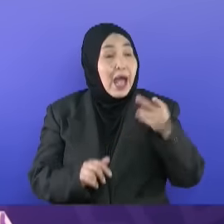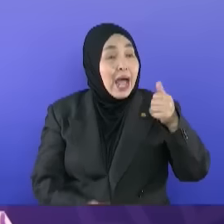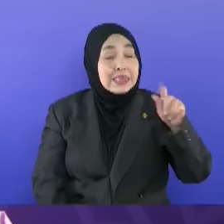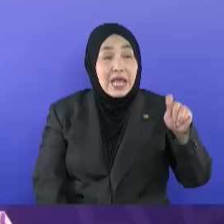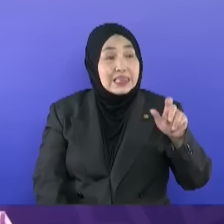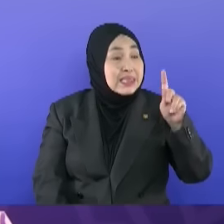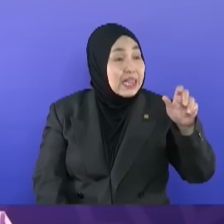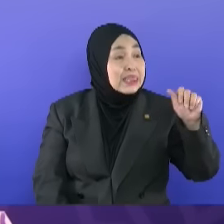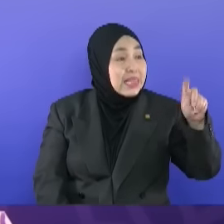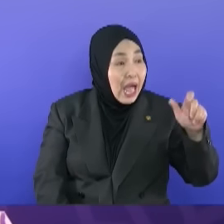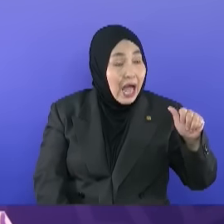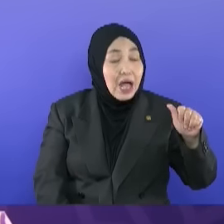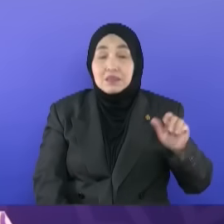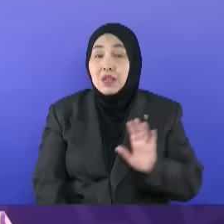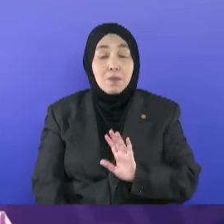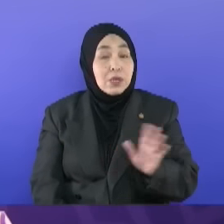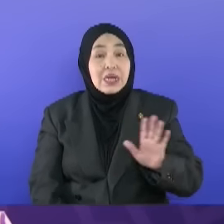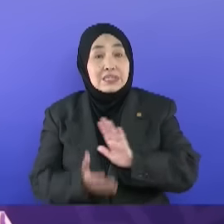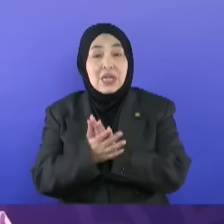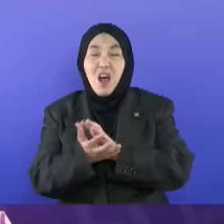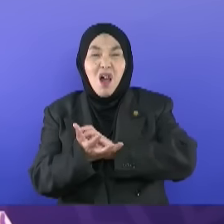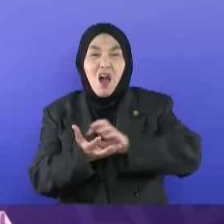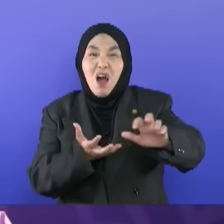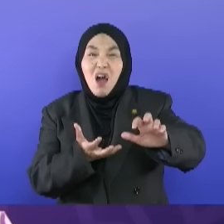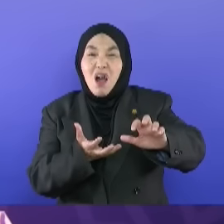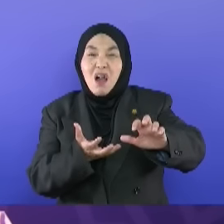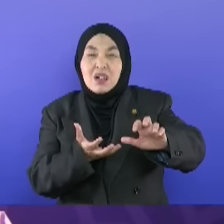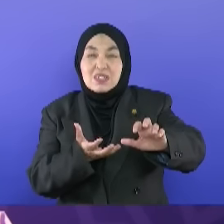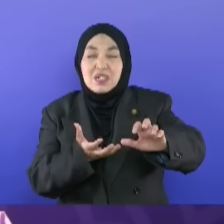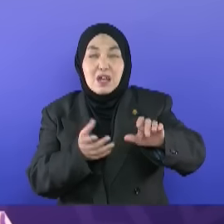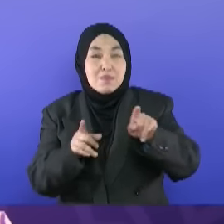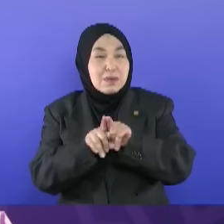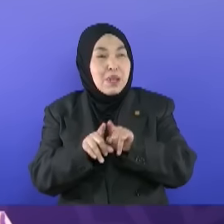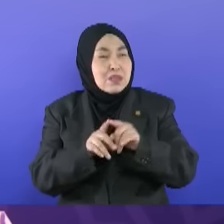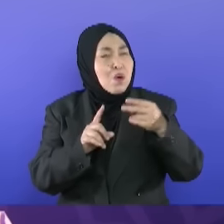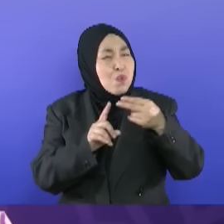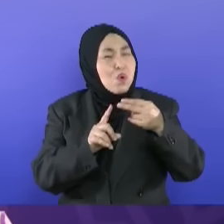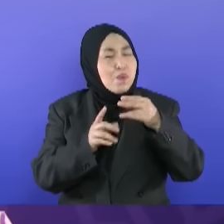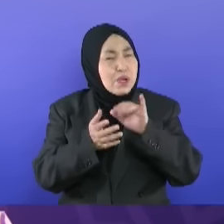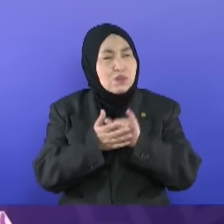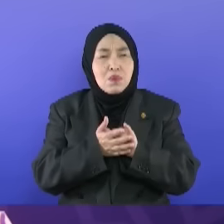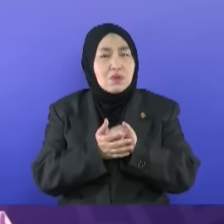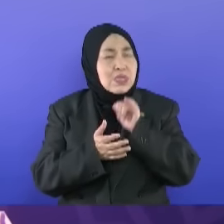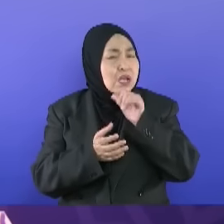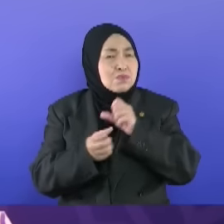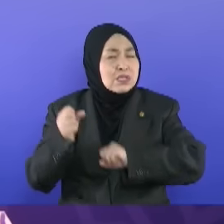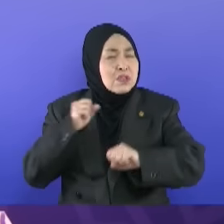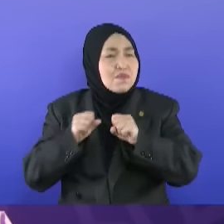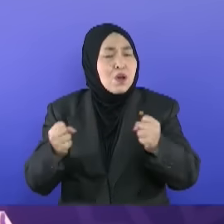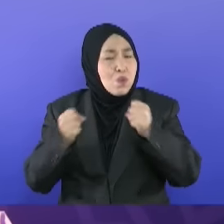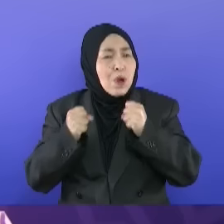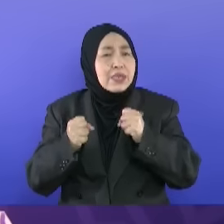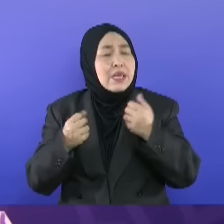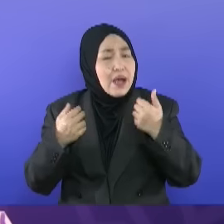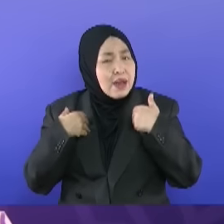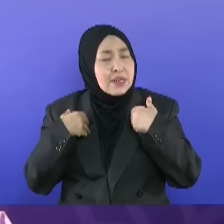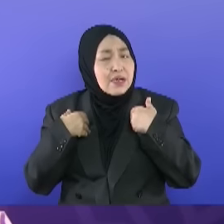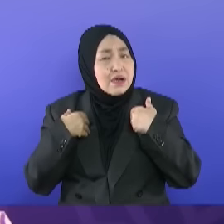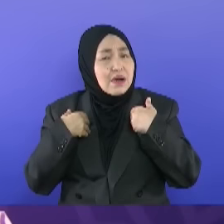tatta itu a dia jadi kasar. kas dia macam huruf tu tak dia bukan bersifat dengan kuat sebab dia dia